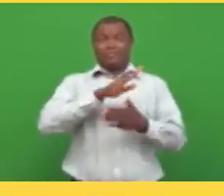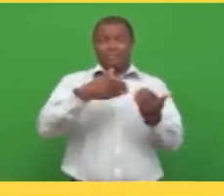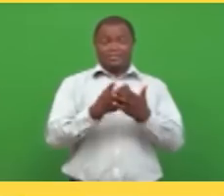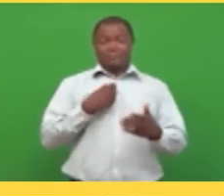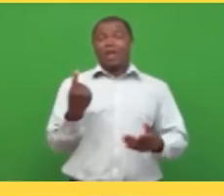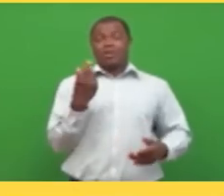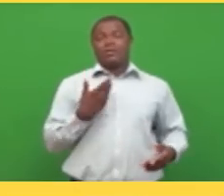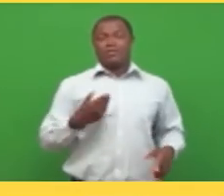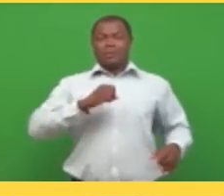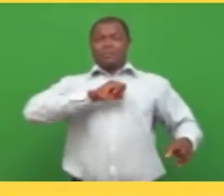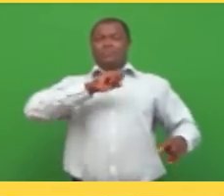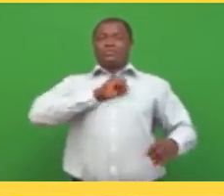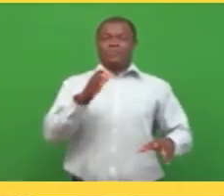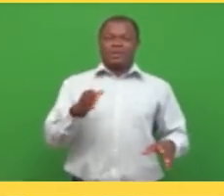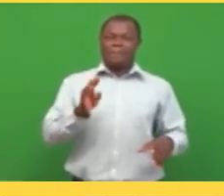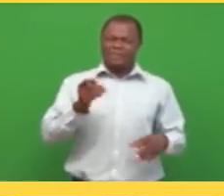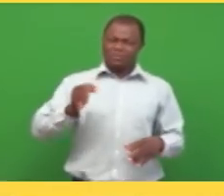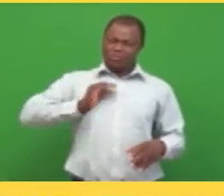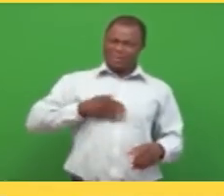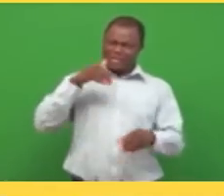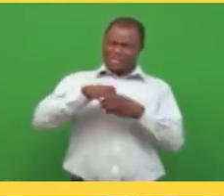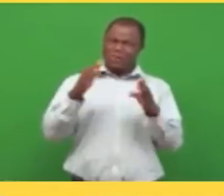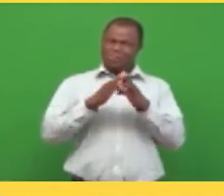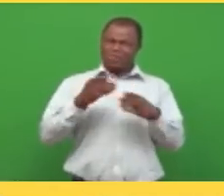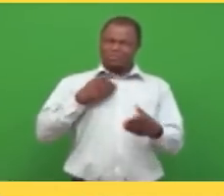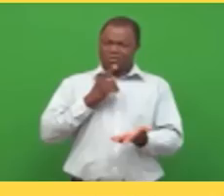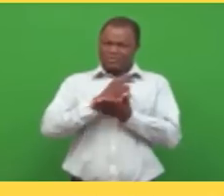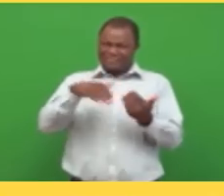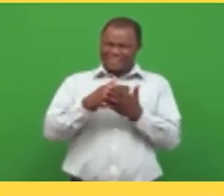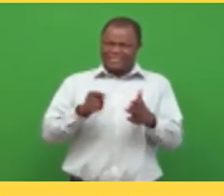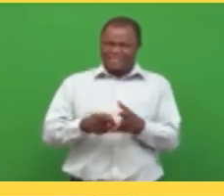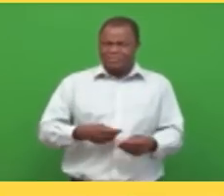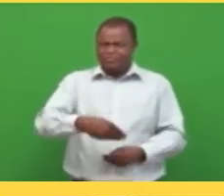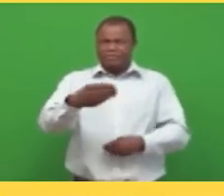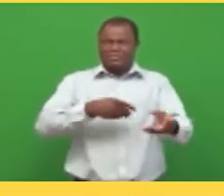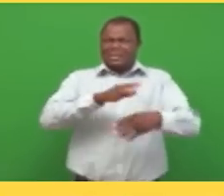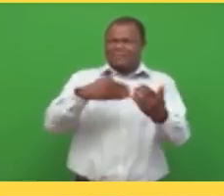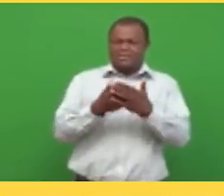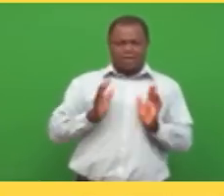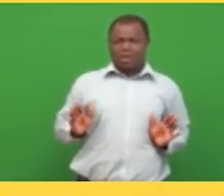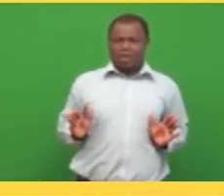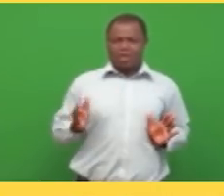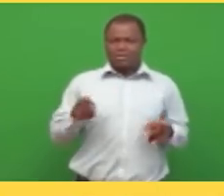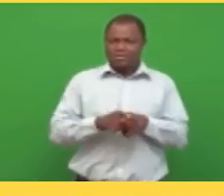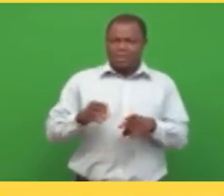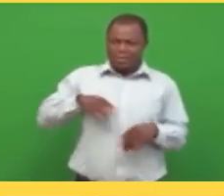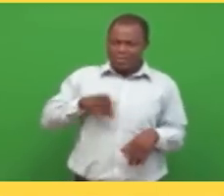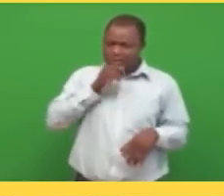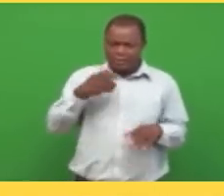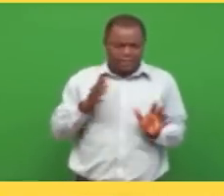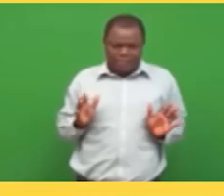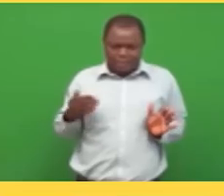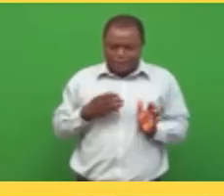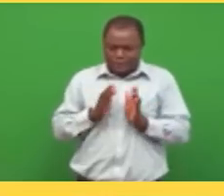kuti mukadzi ari mumba haagoni kusvika ikoko kumukufarisa. Anobva angoduka oti